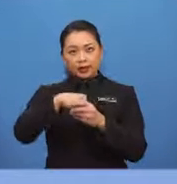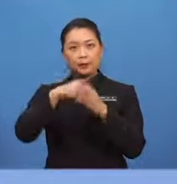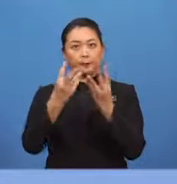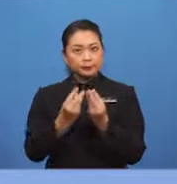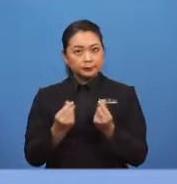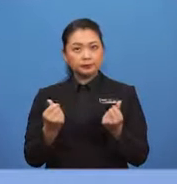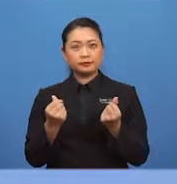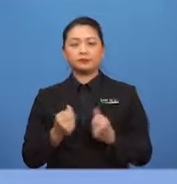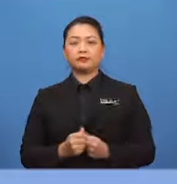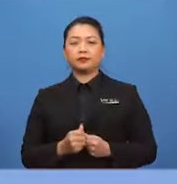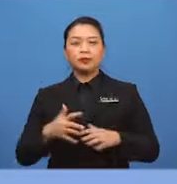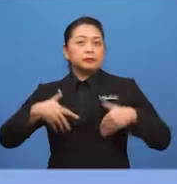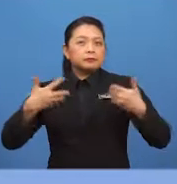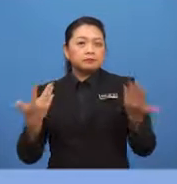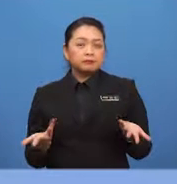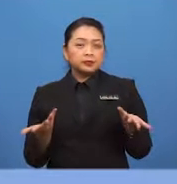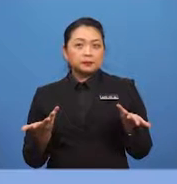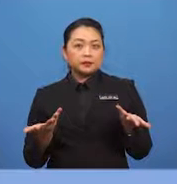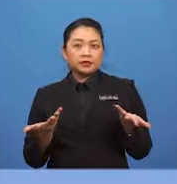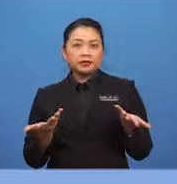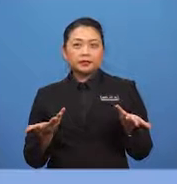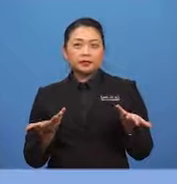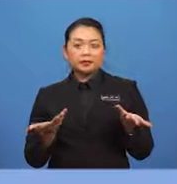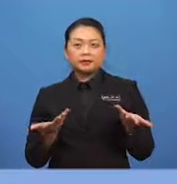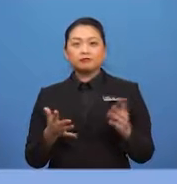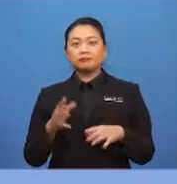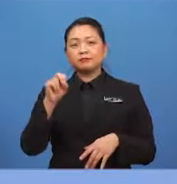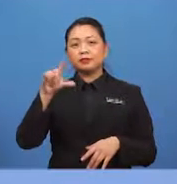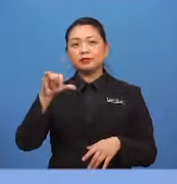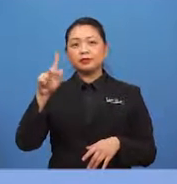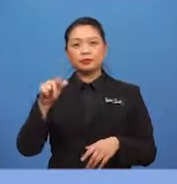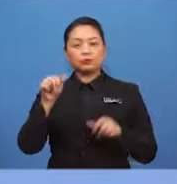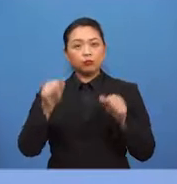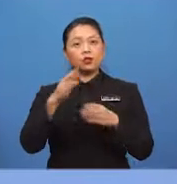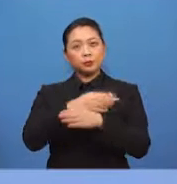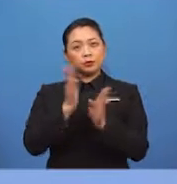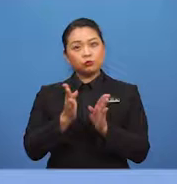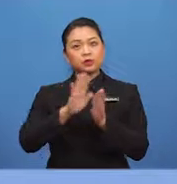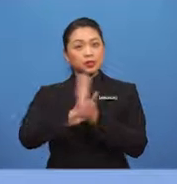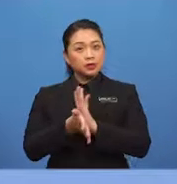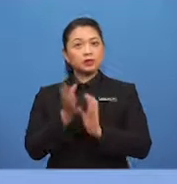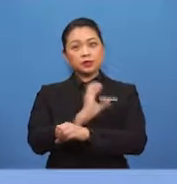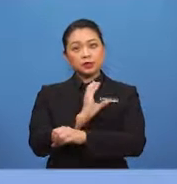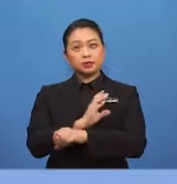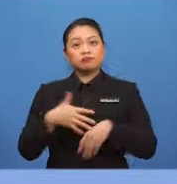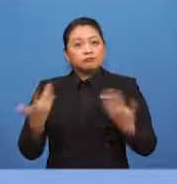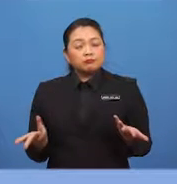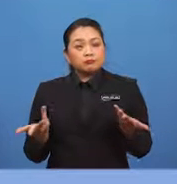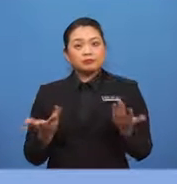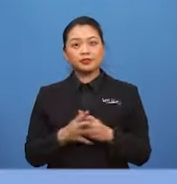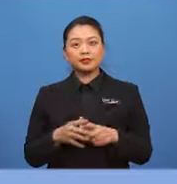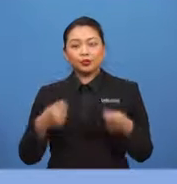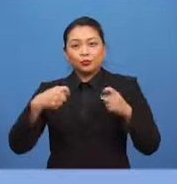pasir. Bagaimana pula agaknya silika boleh dibentuk menjadi kaca?